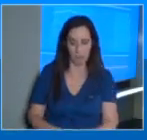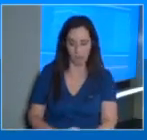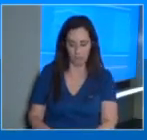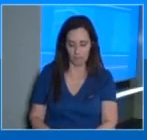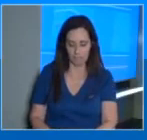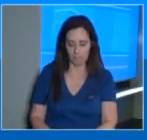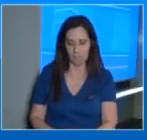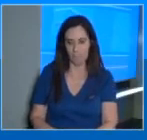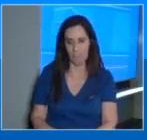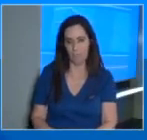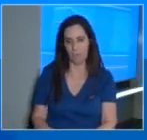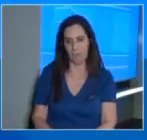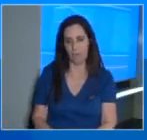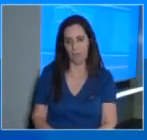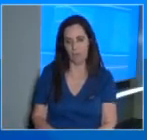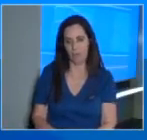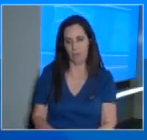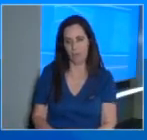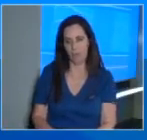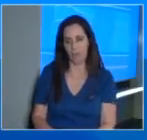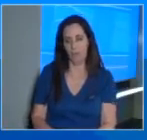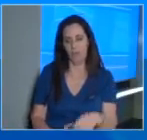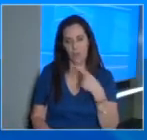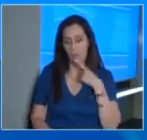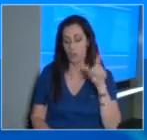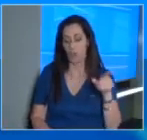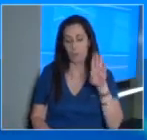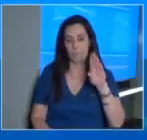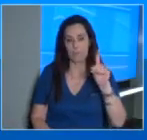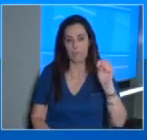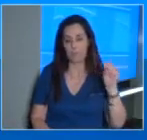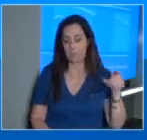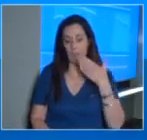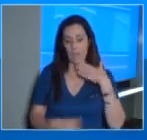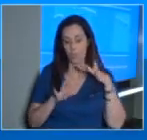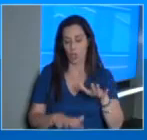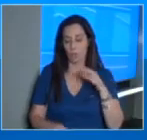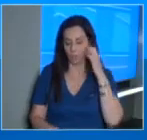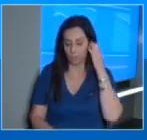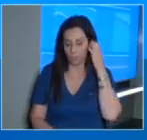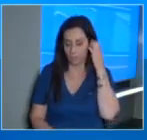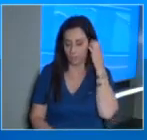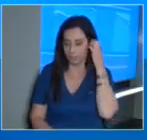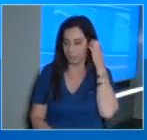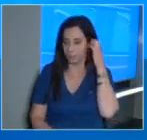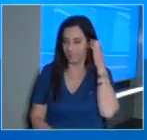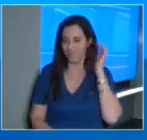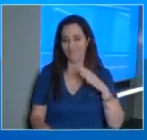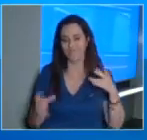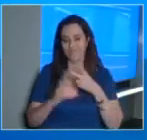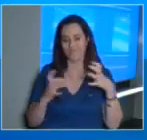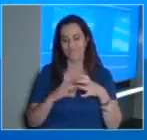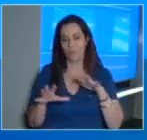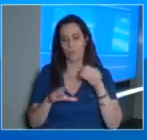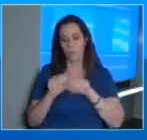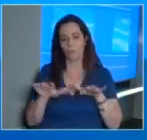הגרמני, שהזכיר אותה פרופסור סטיינברג, שקוראת לראות ב-BDS אנטישמיות, וזו לא החלטה ממשלתית, היא עברה גם בקולות של מפלגות שלא תומכות